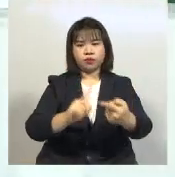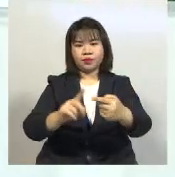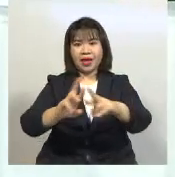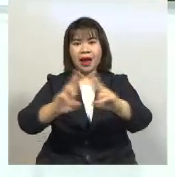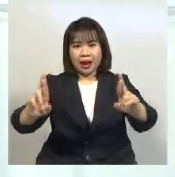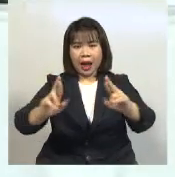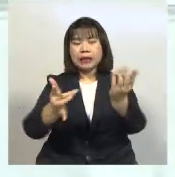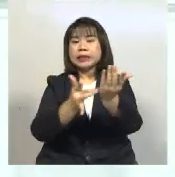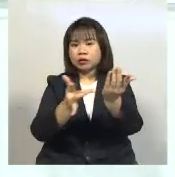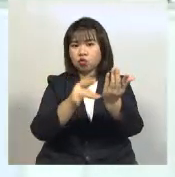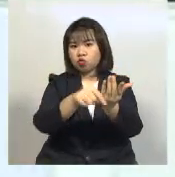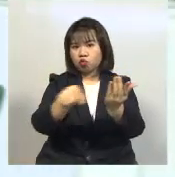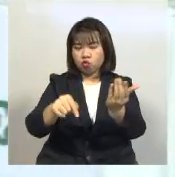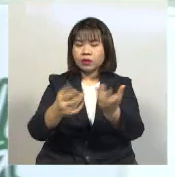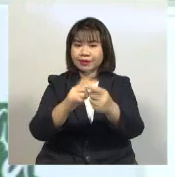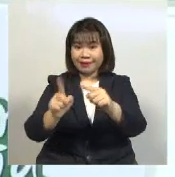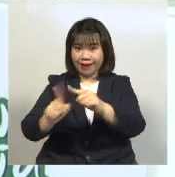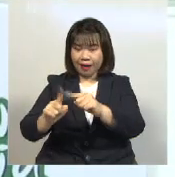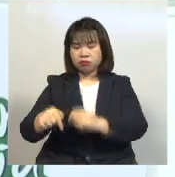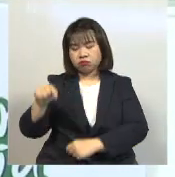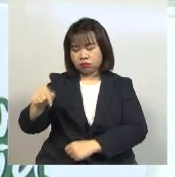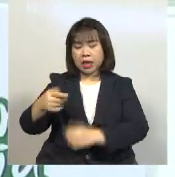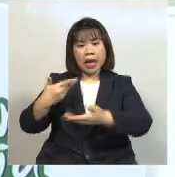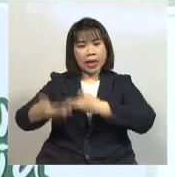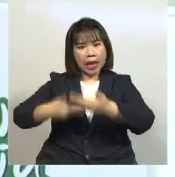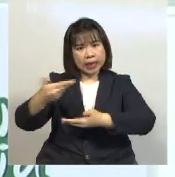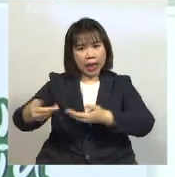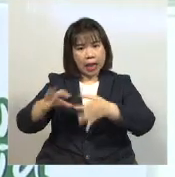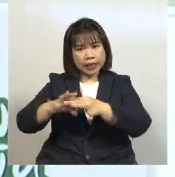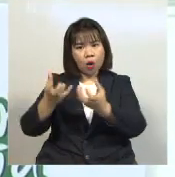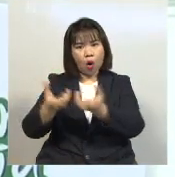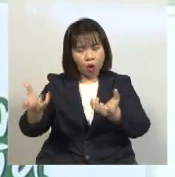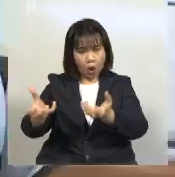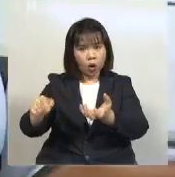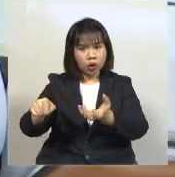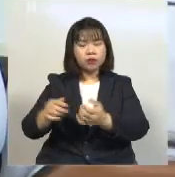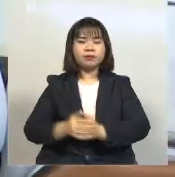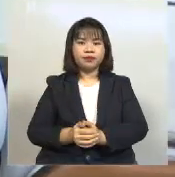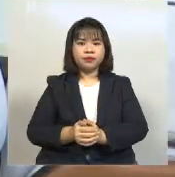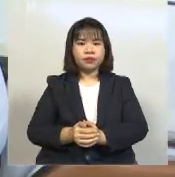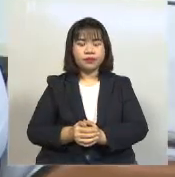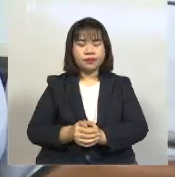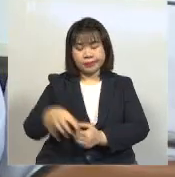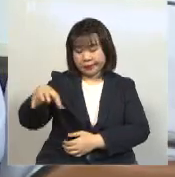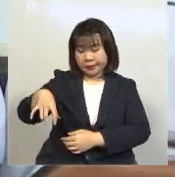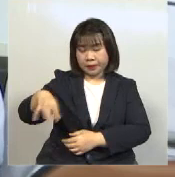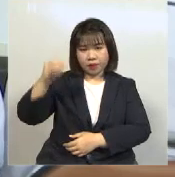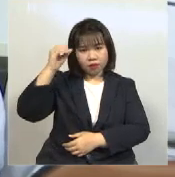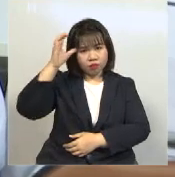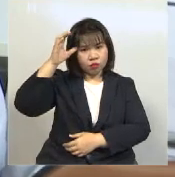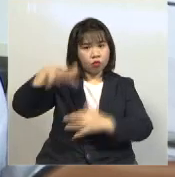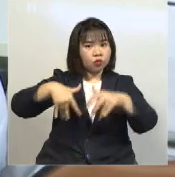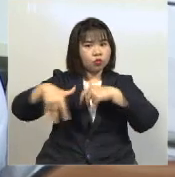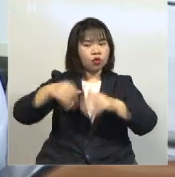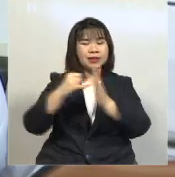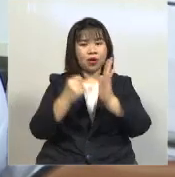ร้านแสดงเทคโนโลยีและนวัตกรรมเจรจาการค้าเกี่ยวกับผลิตภัณฑ์ที่ทำจากกัญชาและโซนแสดงภูมิปัญญาท้องถิ่น